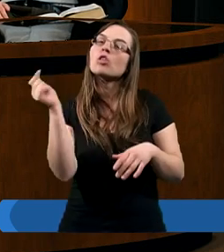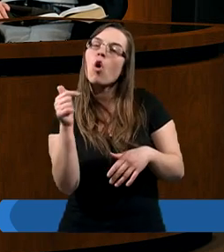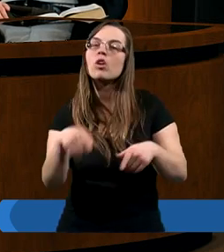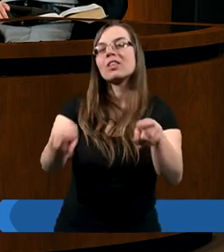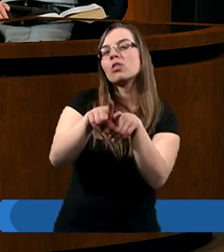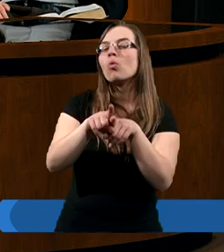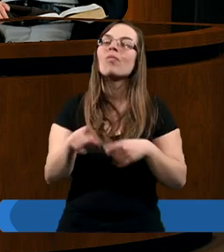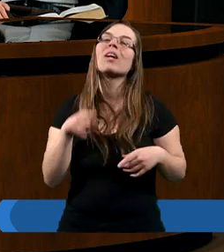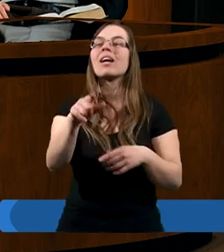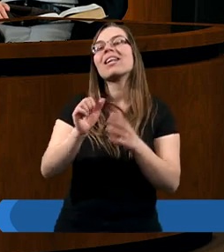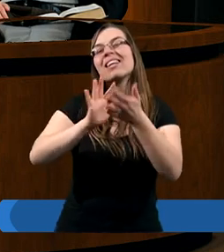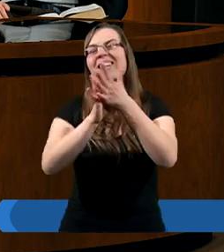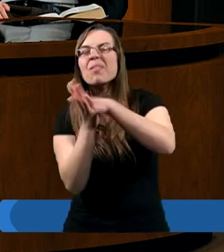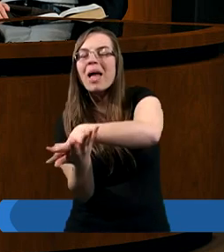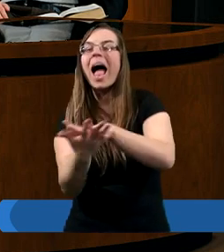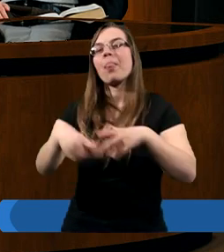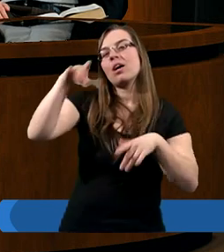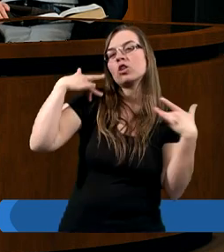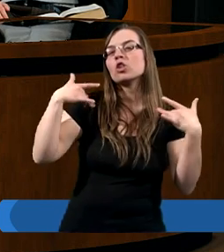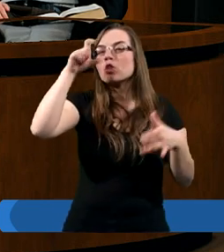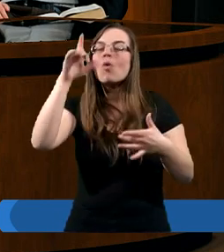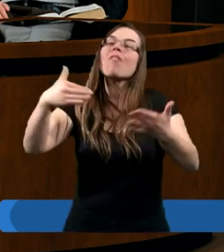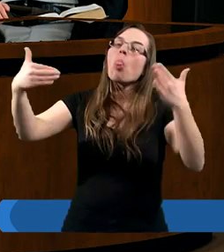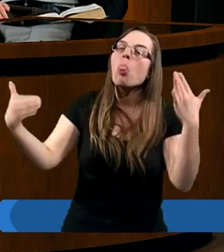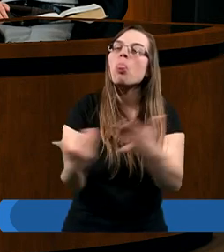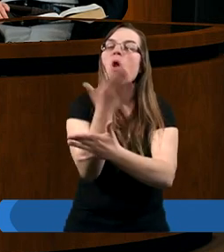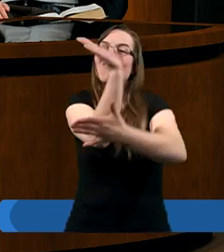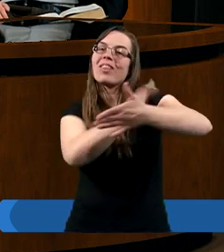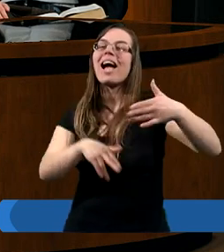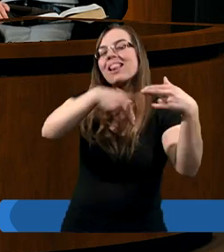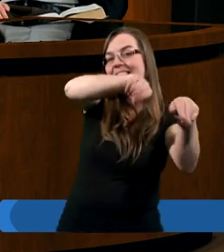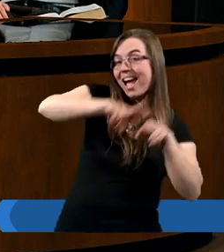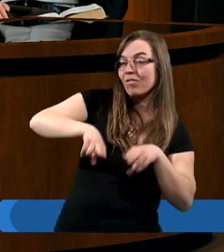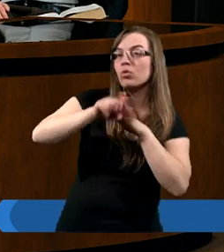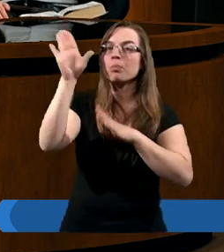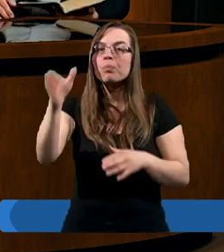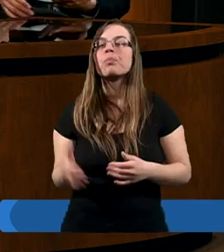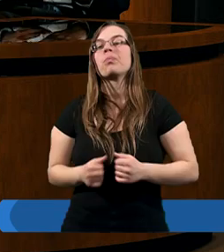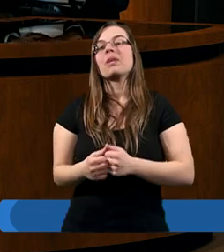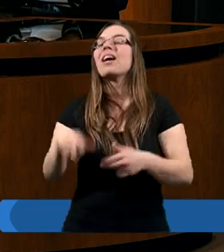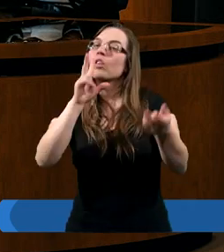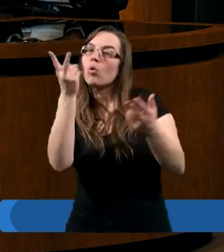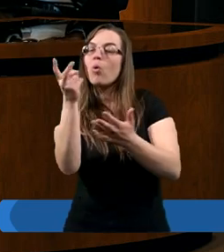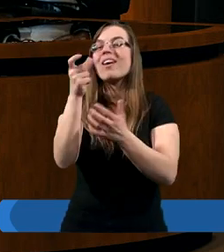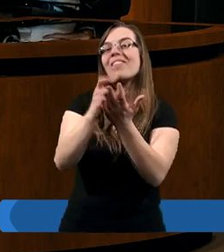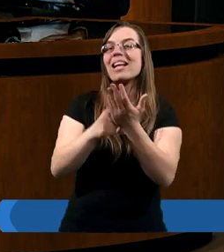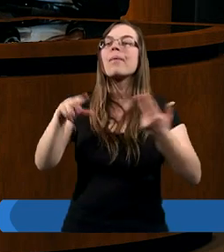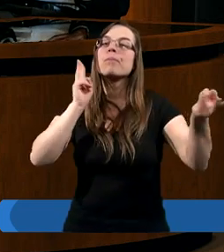dotyczy również tej zmiany w życiu człowieka, tego nowonarodzenia, nawrócenia. Drugi werset brzmi,